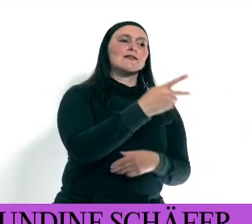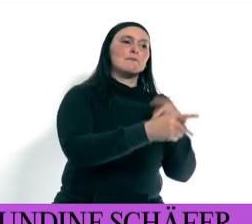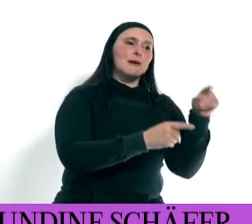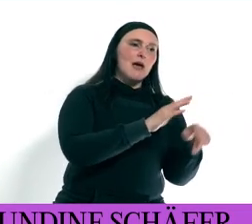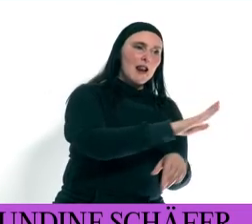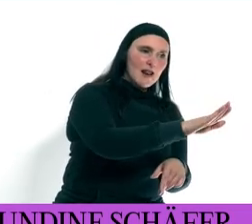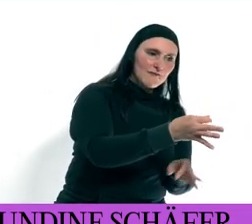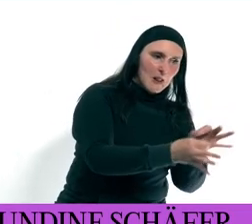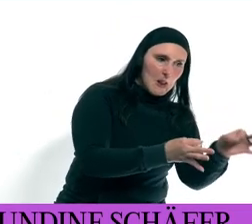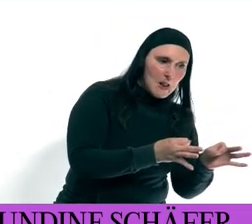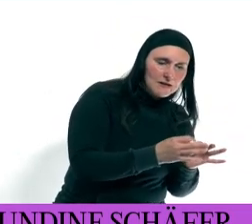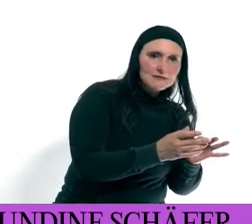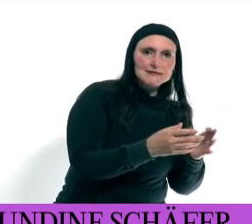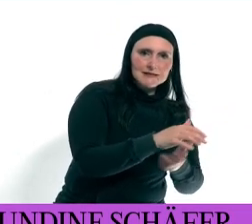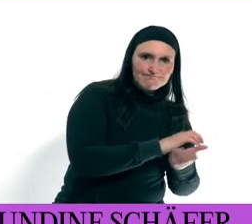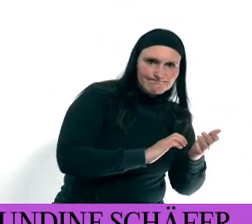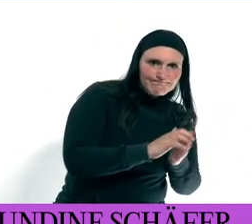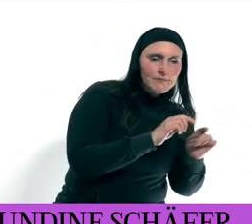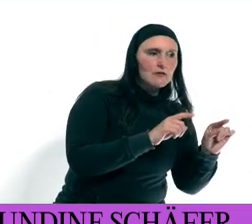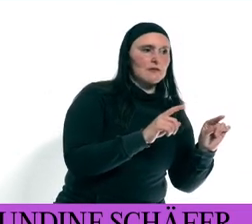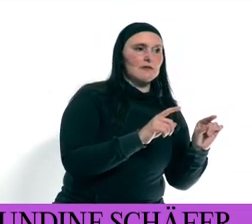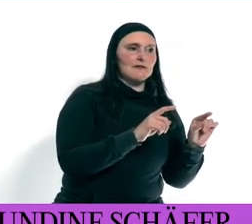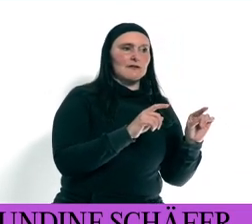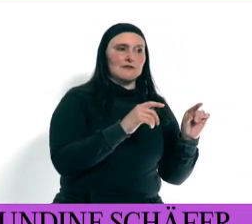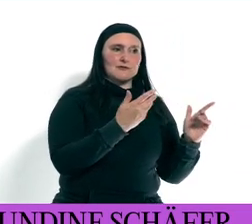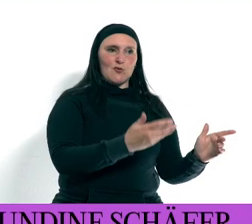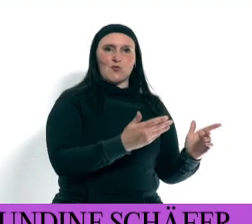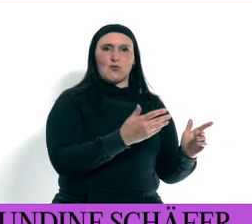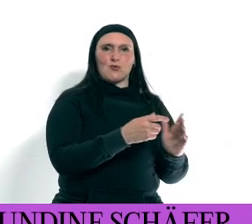Die Verknüpfung des eigenen Lebens mit dem Leben der Menschen.